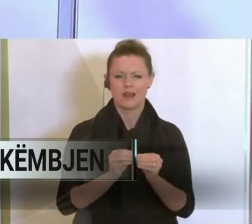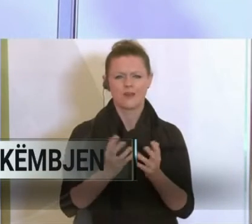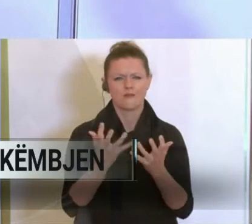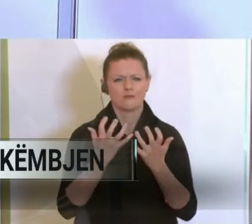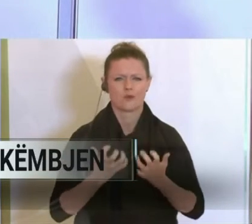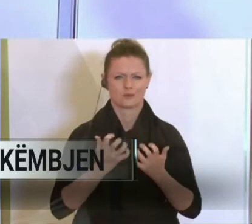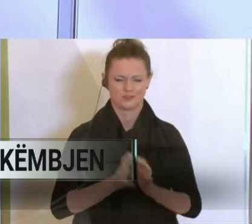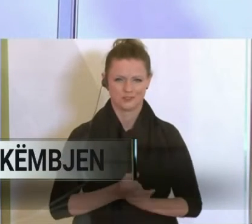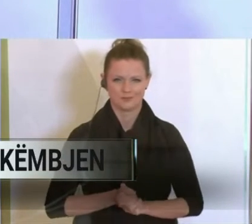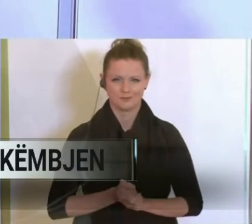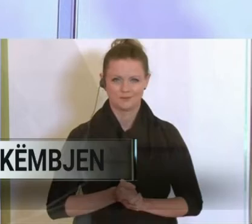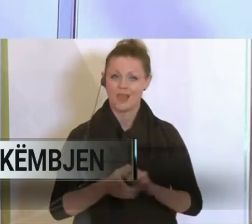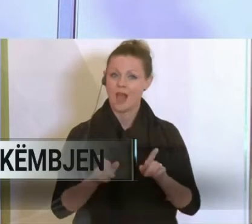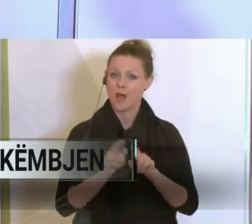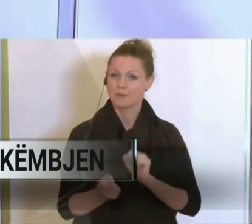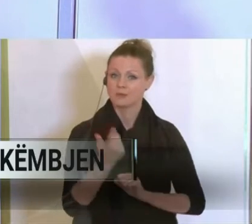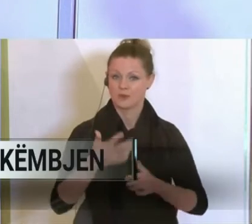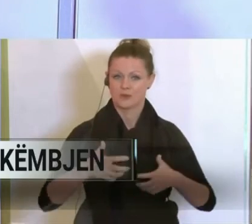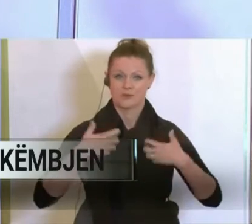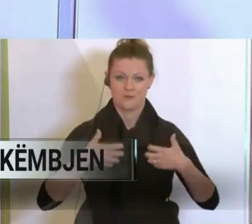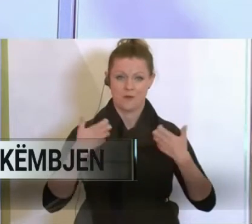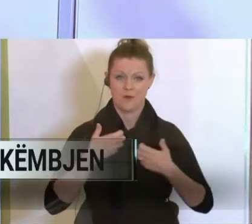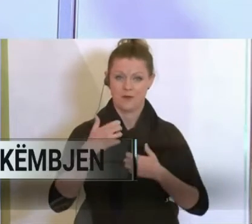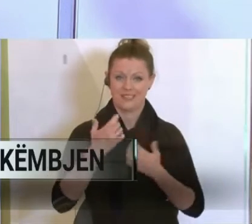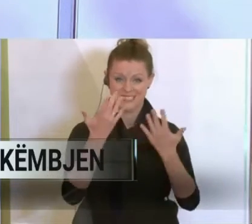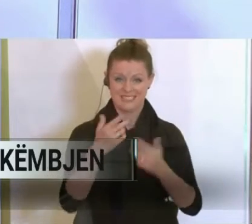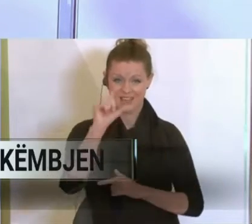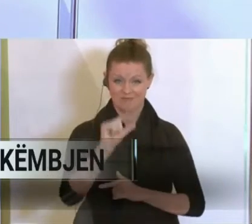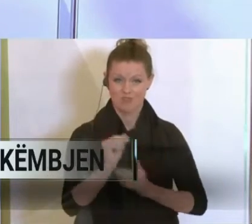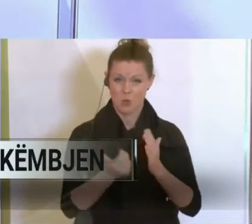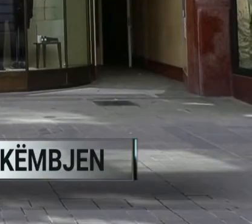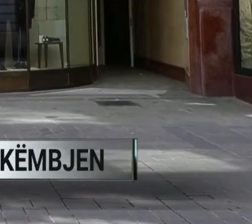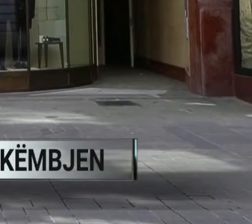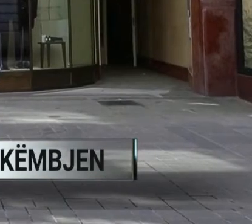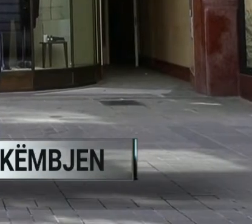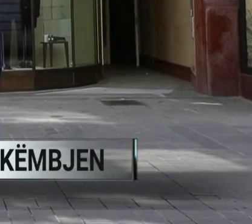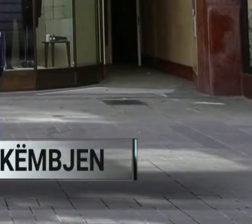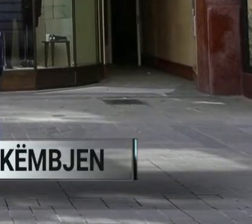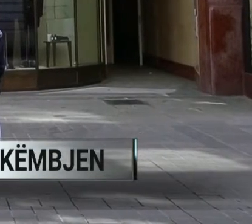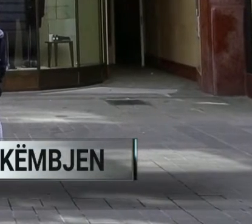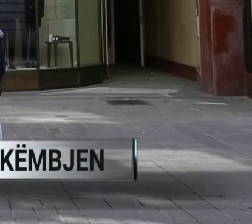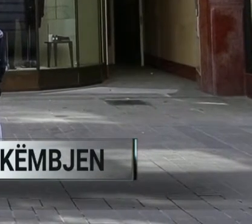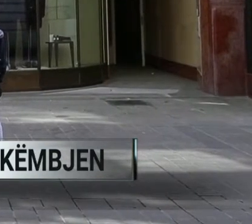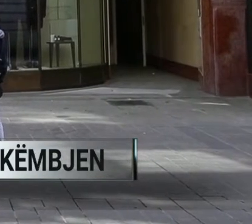qeveria austriake mbështet rihapjen e kufive të brendshëm europian dhe se shpreson arritjen e